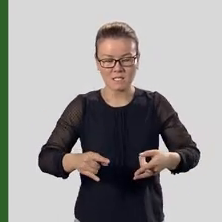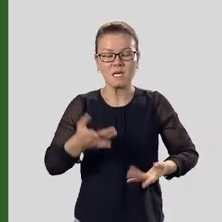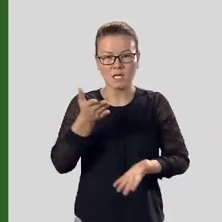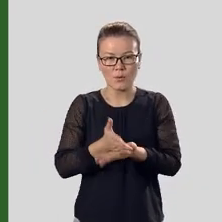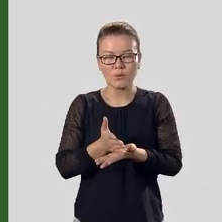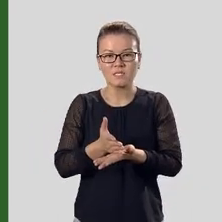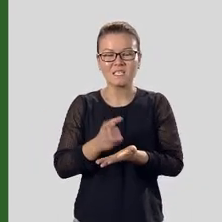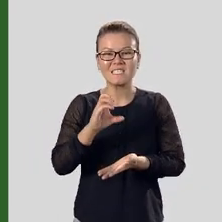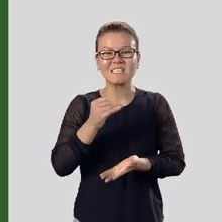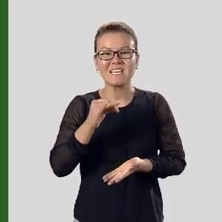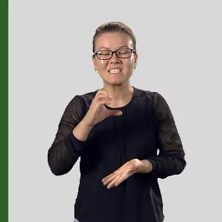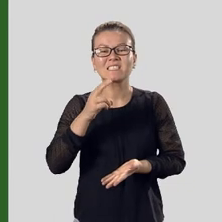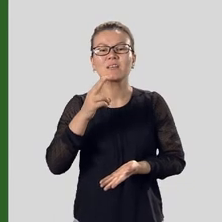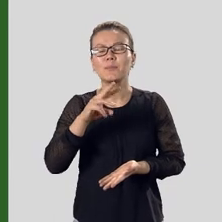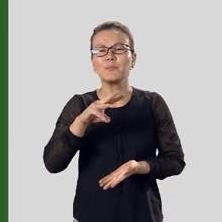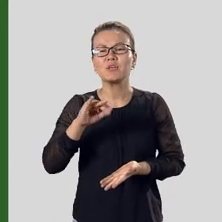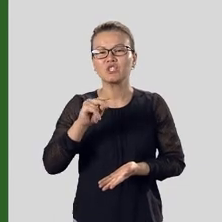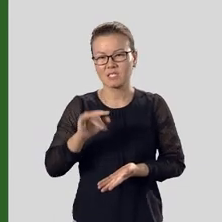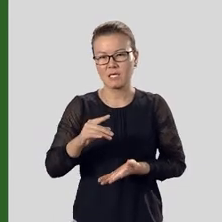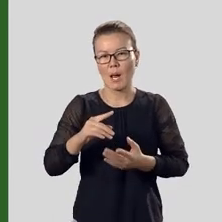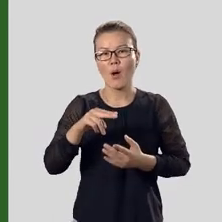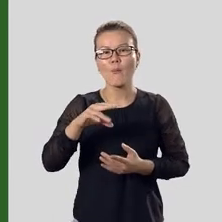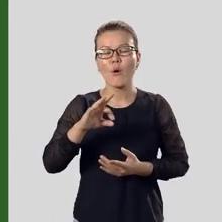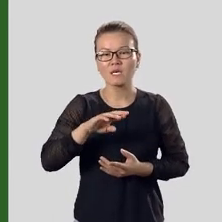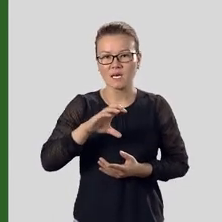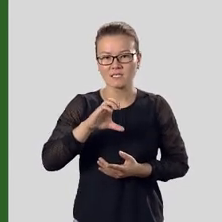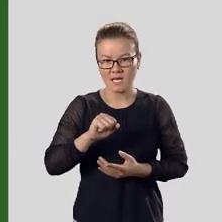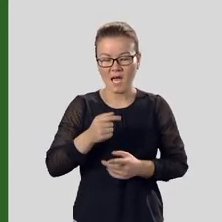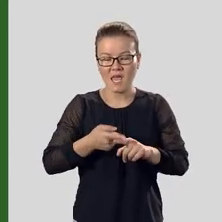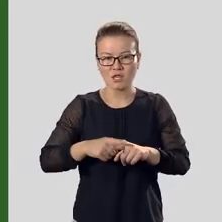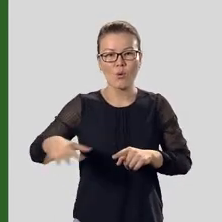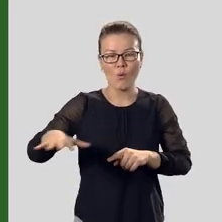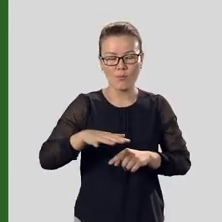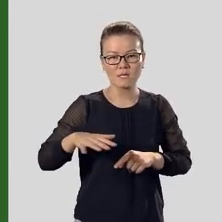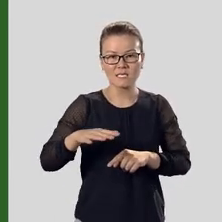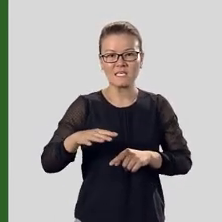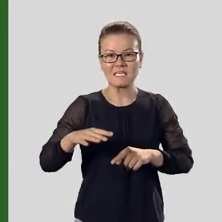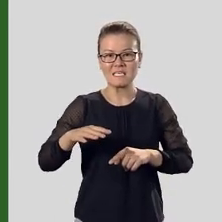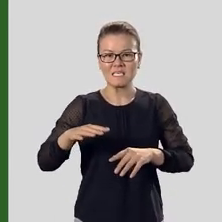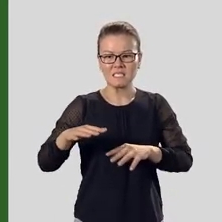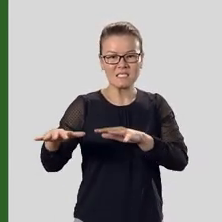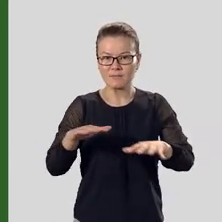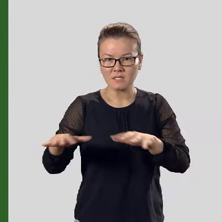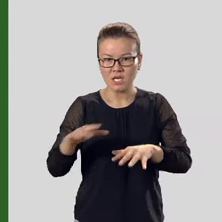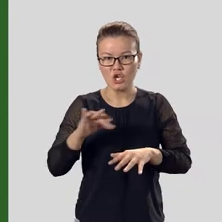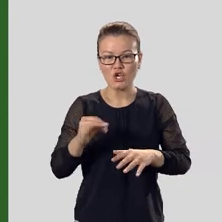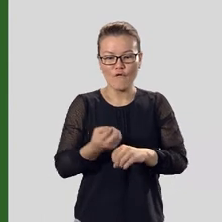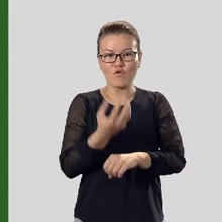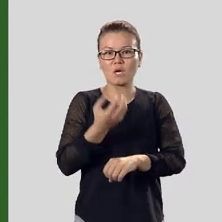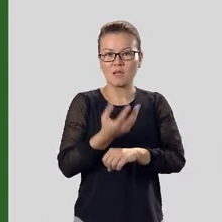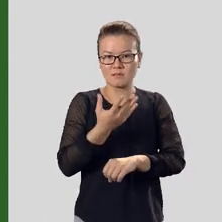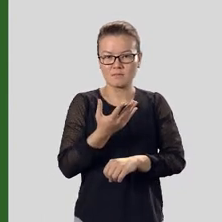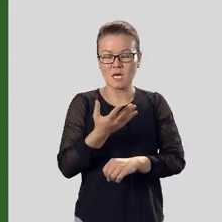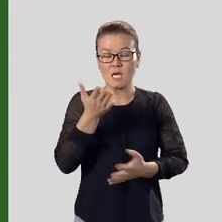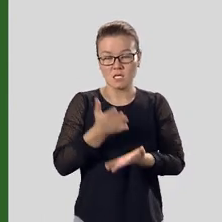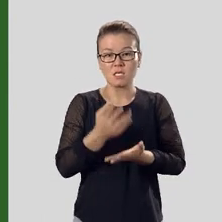находятся сейсмические пояса. Это области землетрясений и вулканизма.